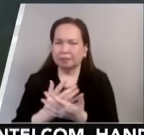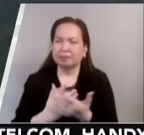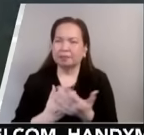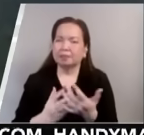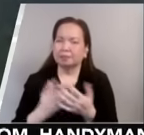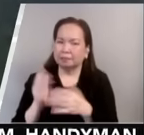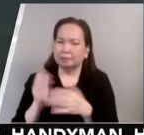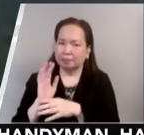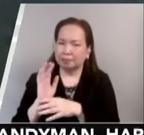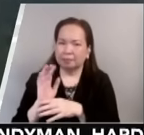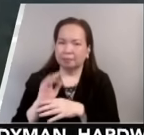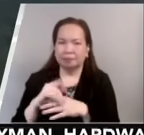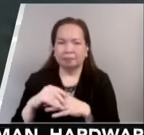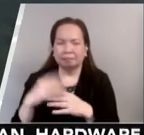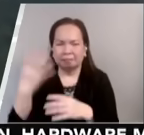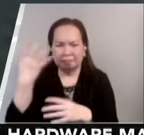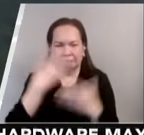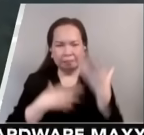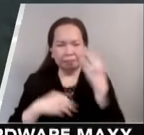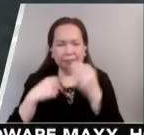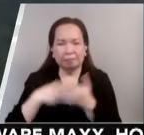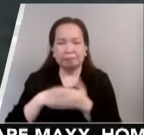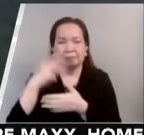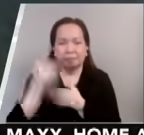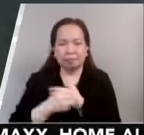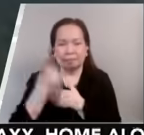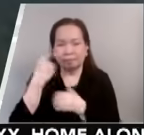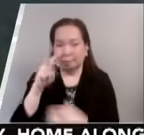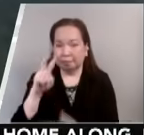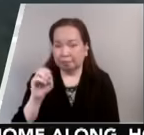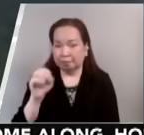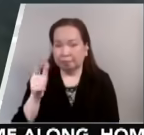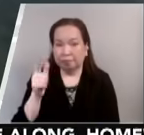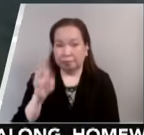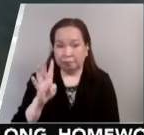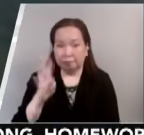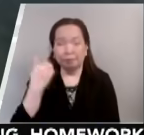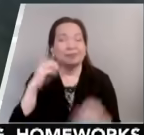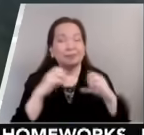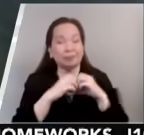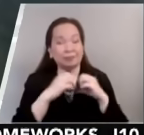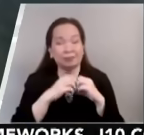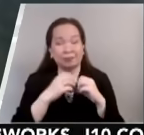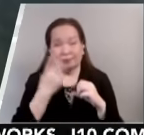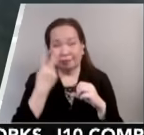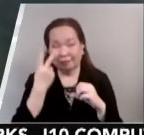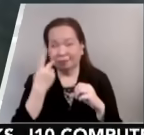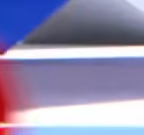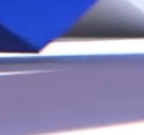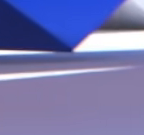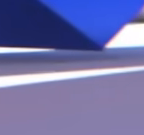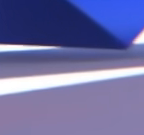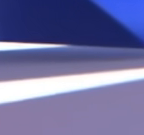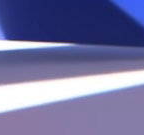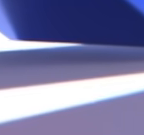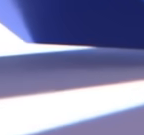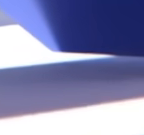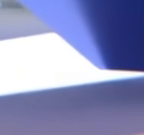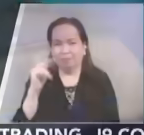ang nakalinya para sa mga kapusod sa 2024 ang Pasilip sa ilan sa mga dapat abangan sa chik katti